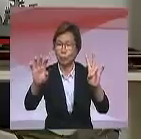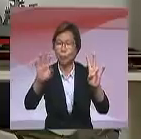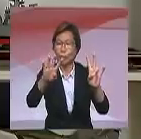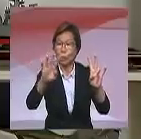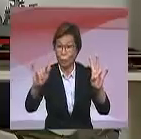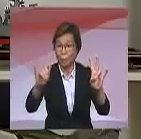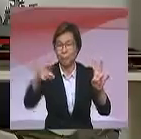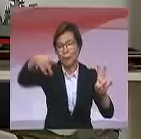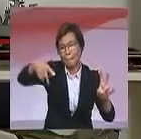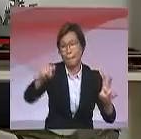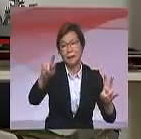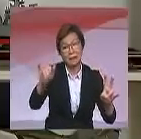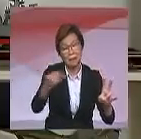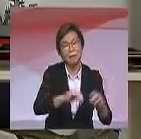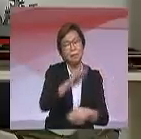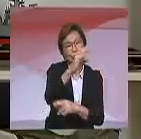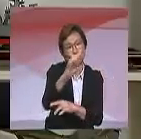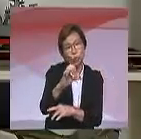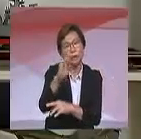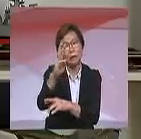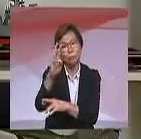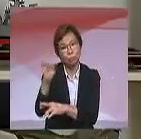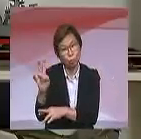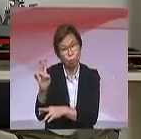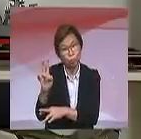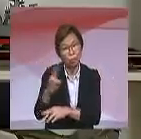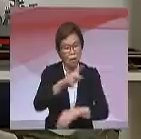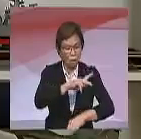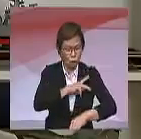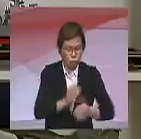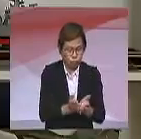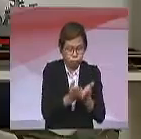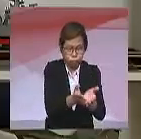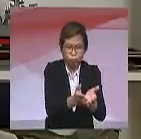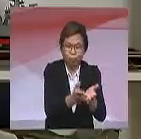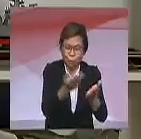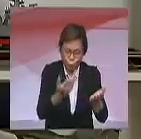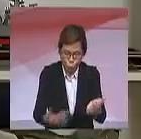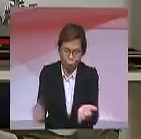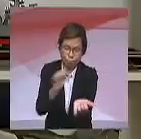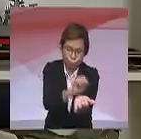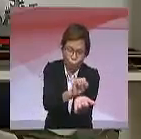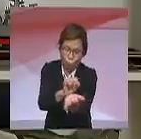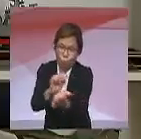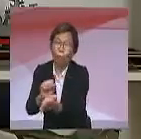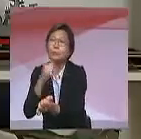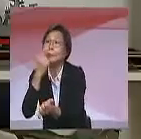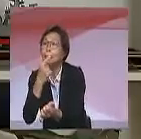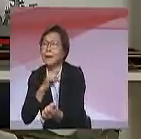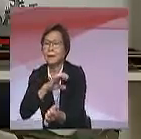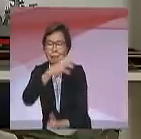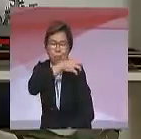7,546 parti dan 767 tekong telah berjaya ditahan oleh pihak